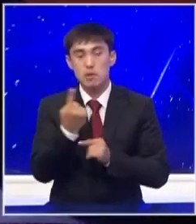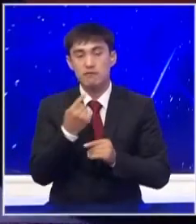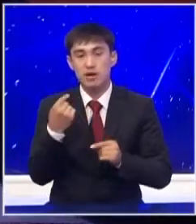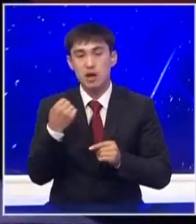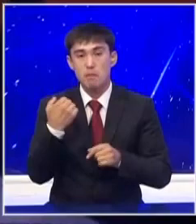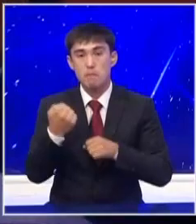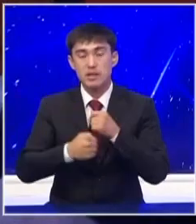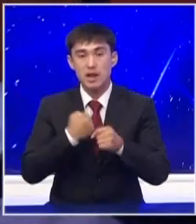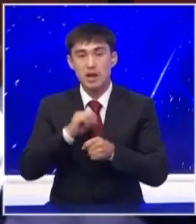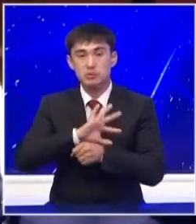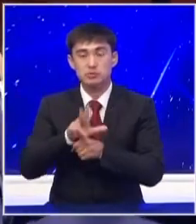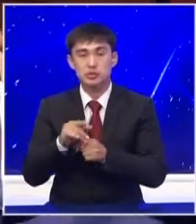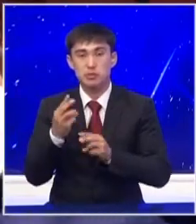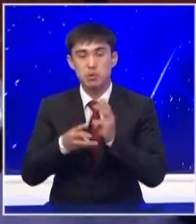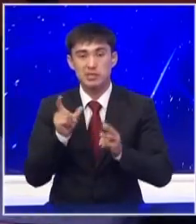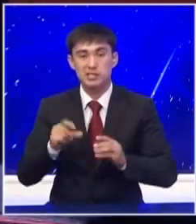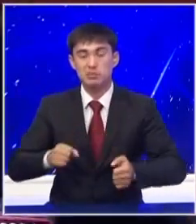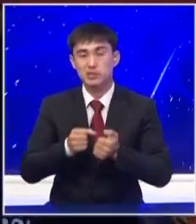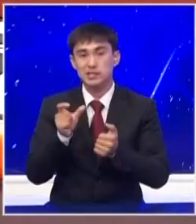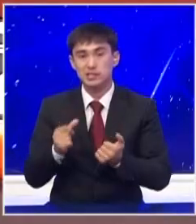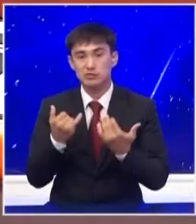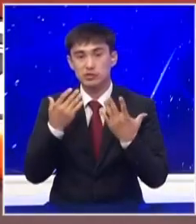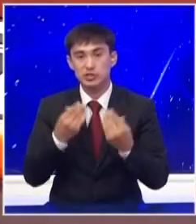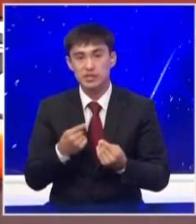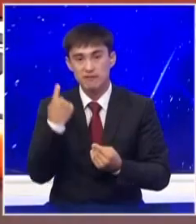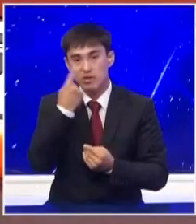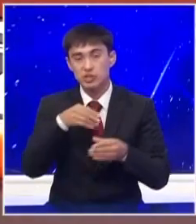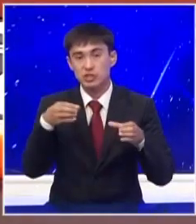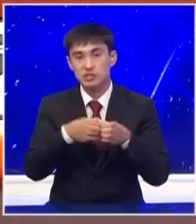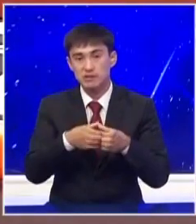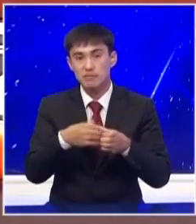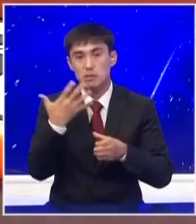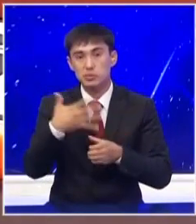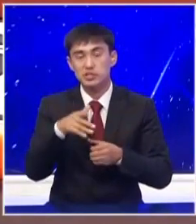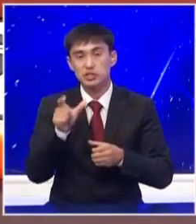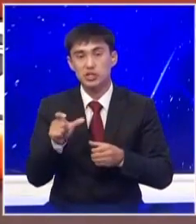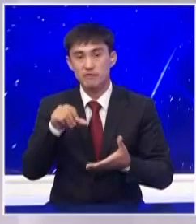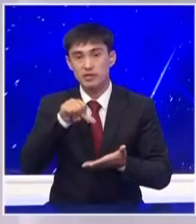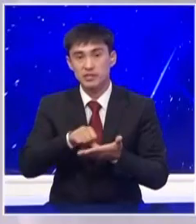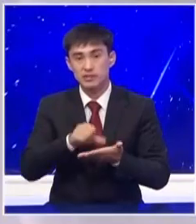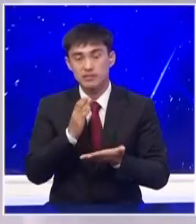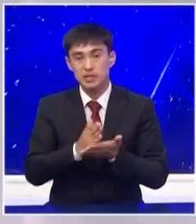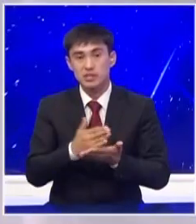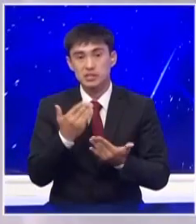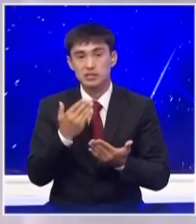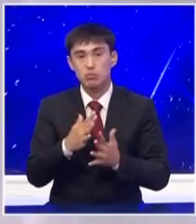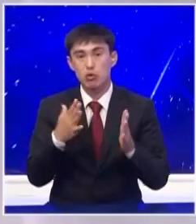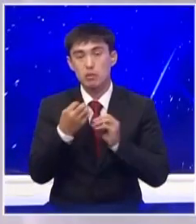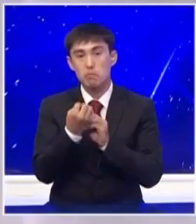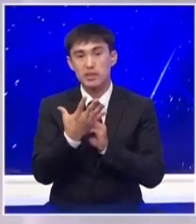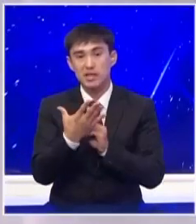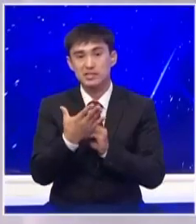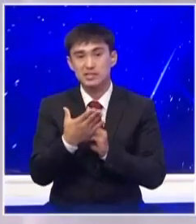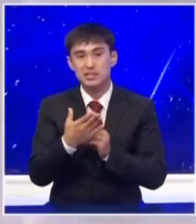материального обеспечения пожарных и спасателей. На сегодняшний день в личный состав входит около 50 сотрудников. Здесь имеется также более